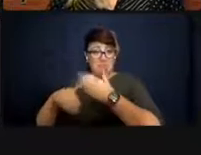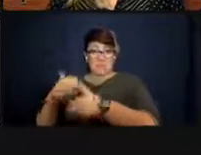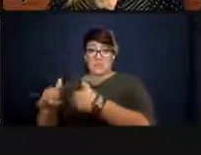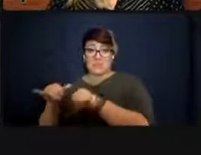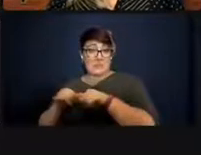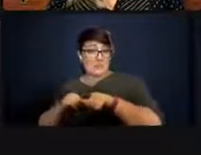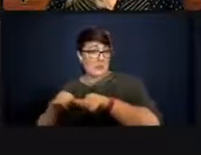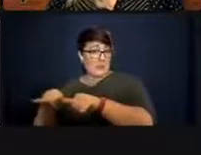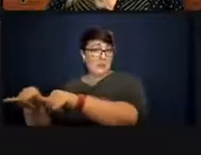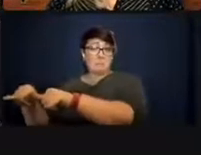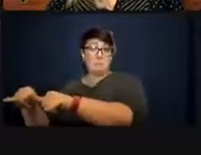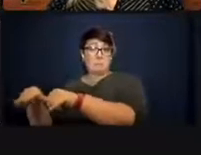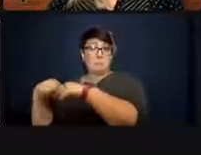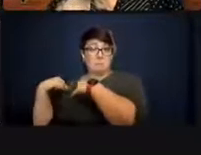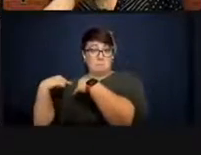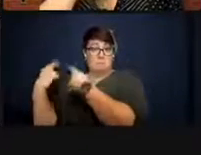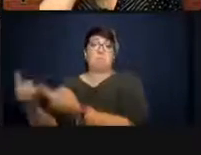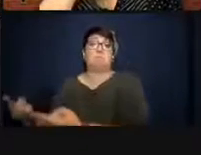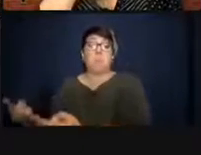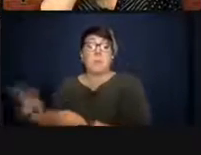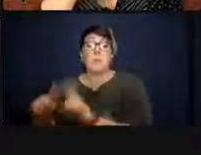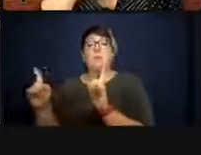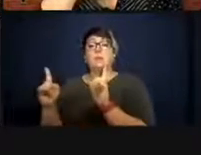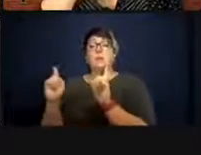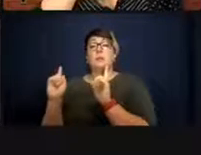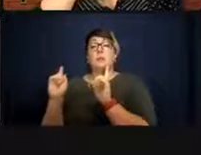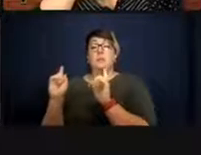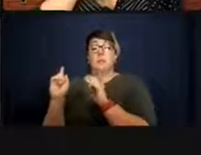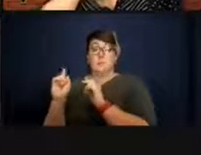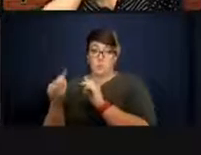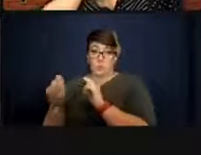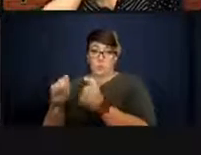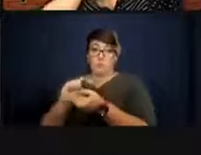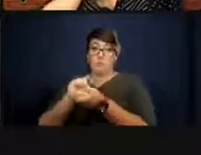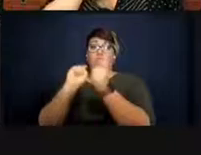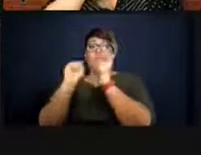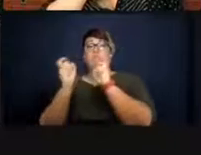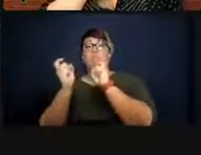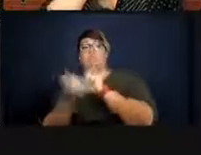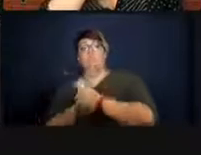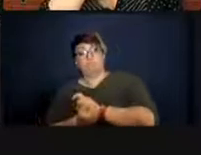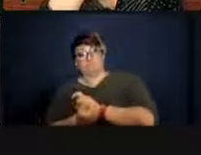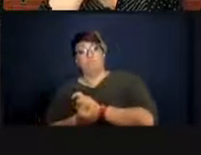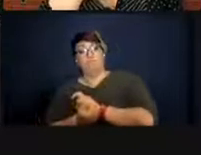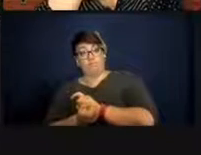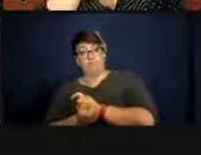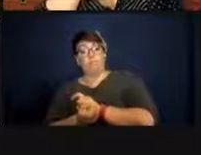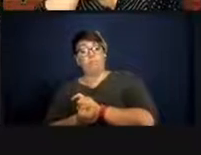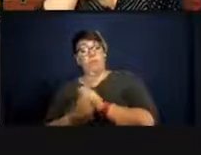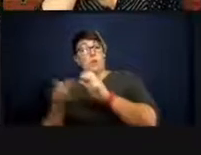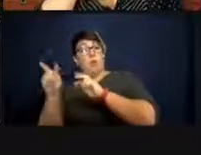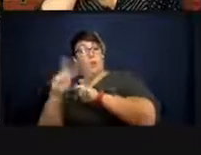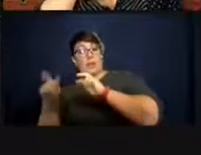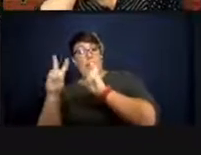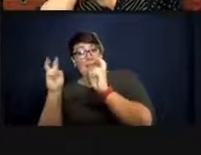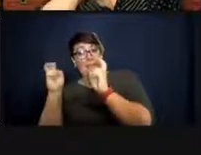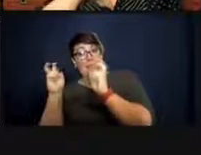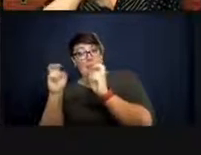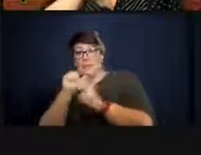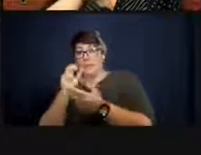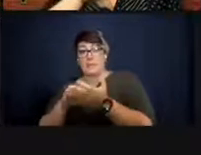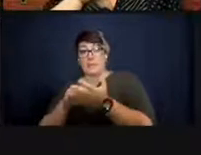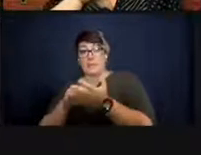غير مريحة، ولكن يجب علينا أن ننطق العقل بهذا الموضوع وبالنظر إلى